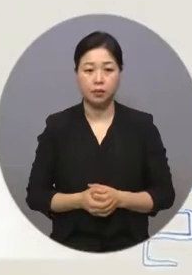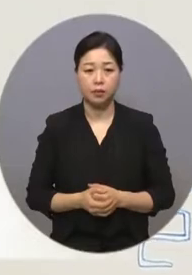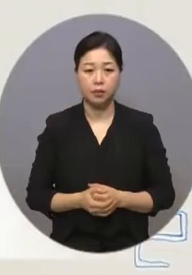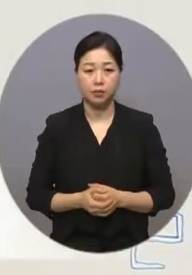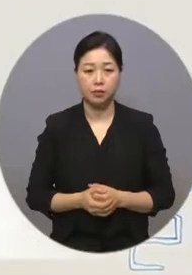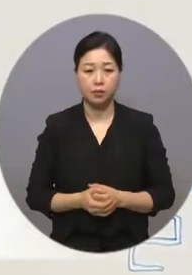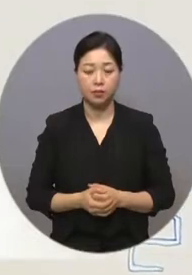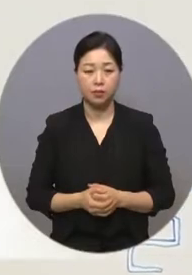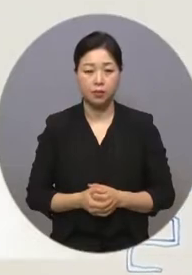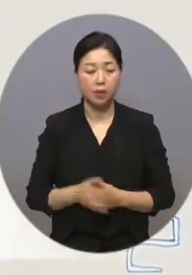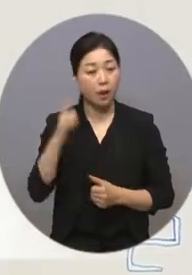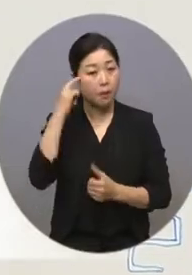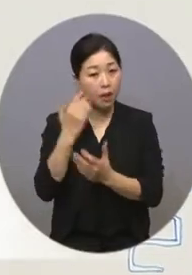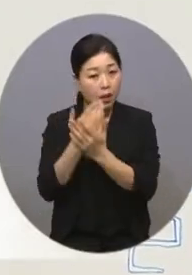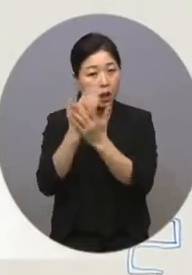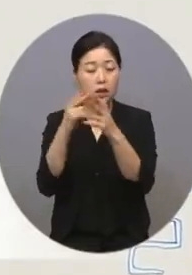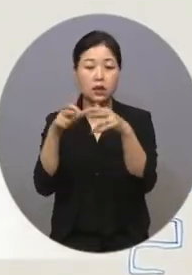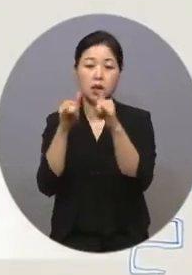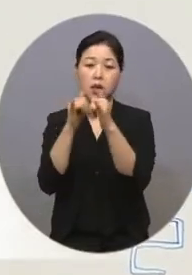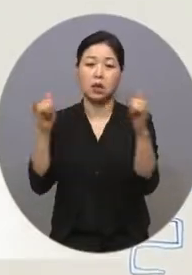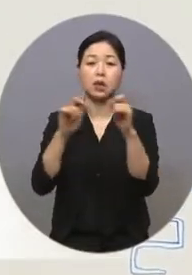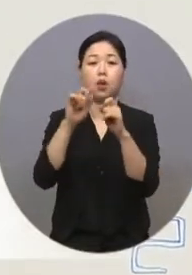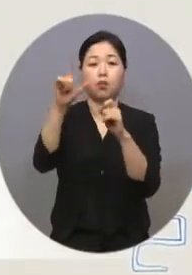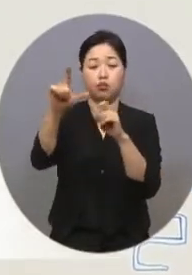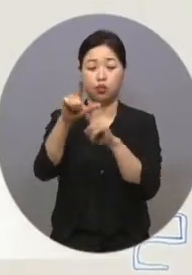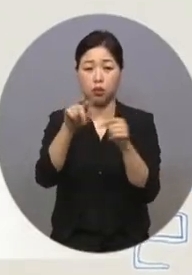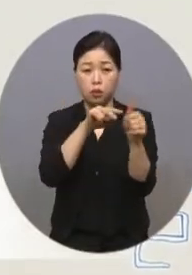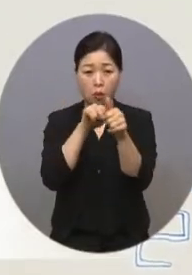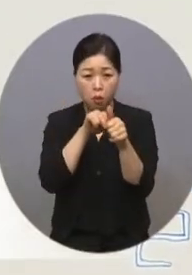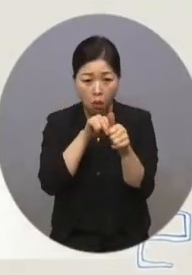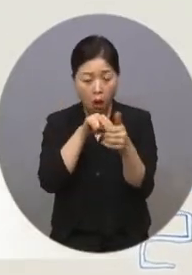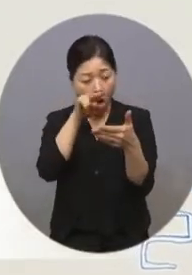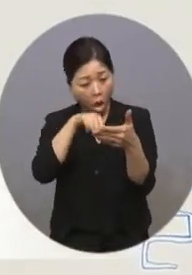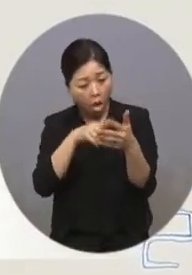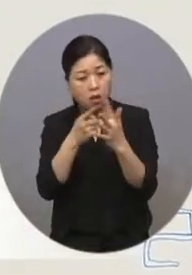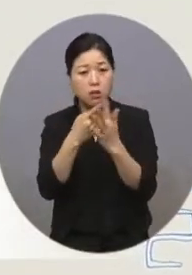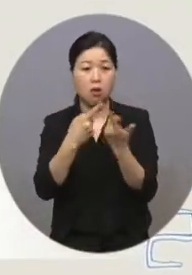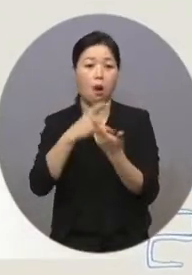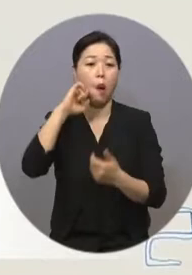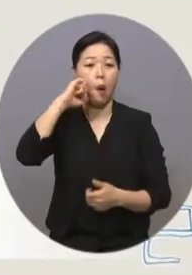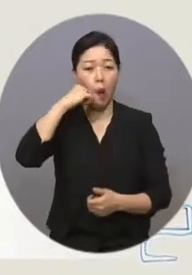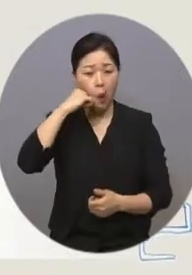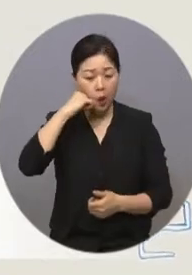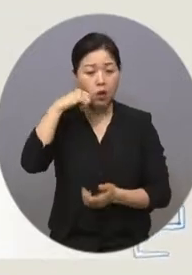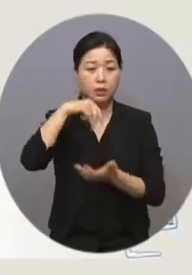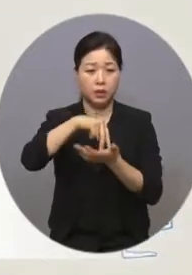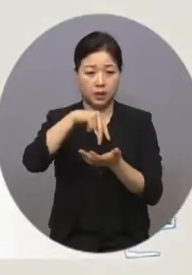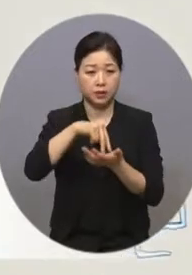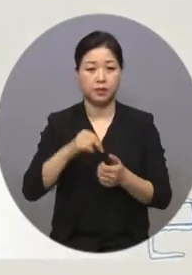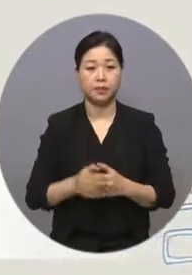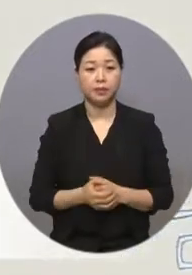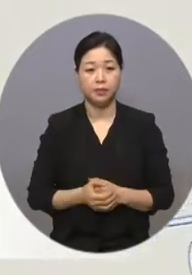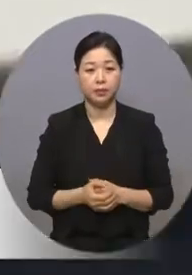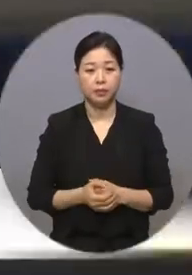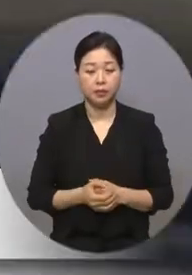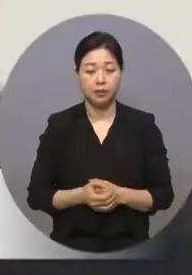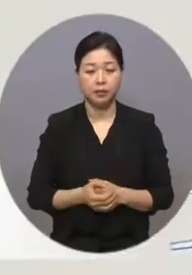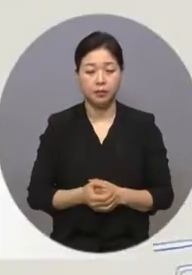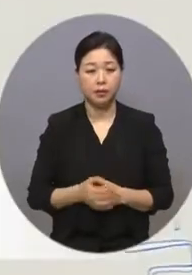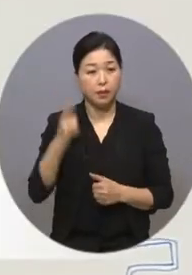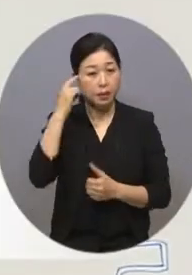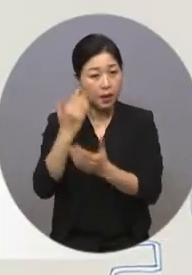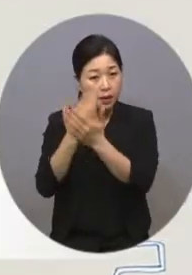실제로는 상당수의 발달장애인분들이 쉽게 정보를 습득하기에는 어려움을 많이 지니고 있습니다. 그렇기 때문에